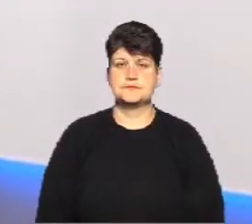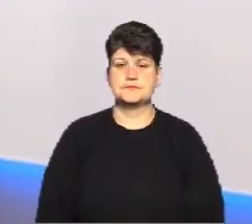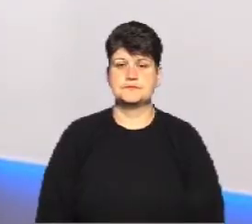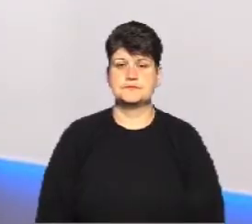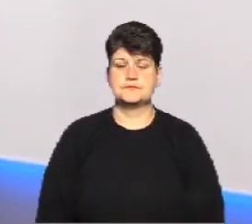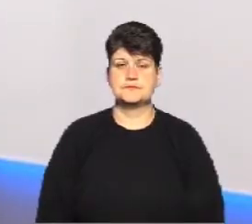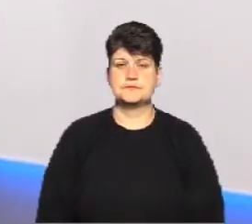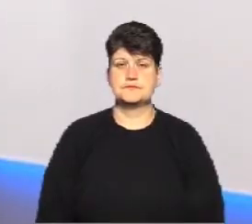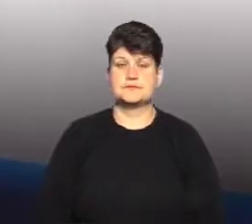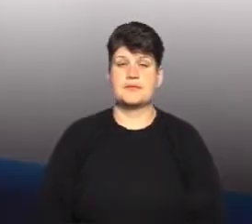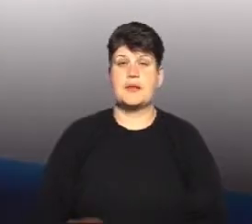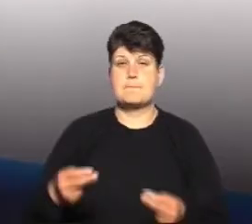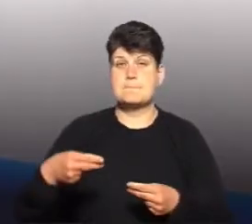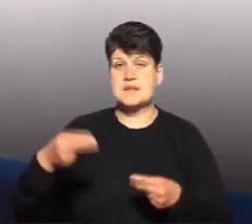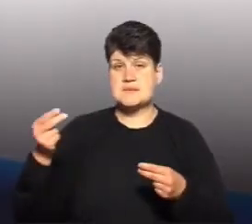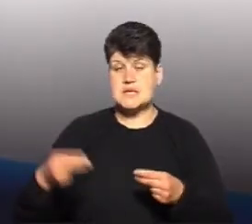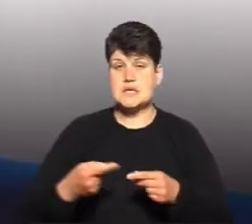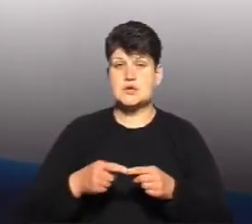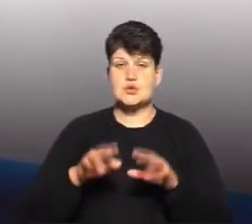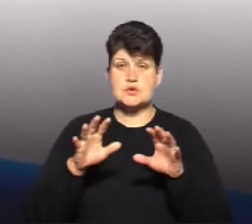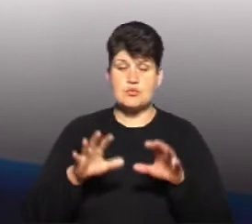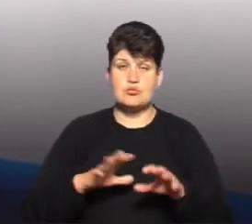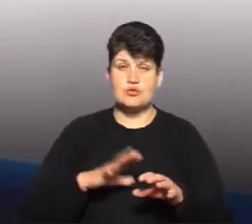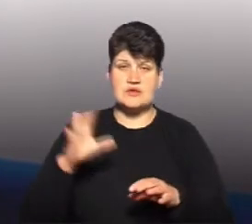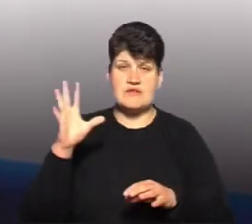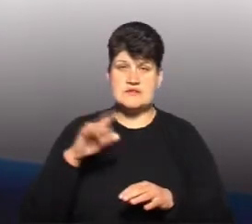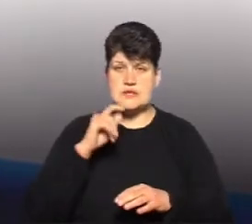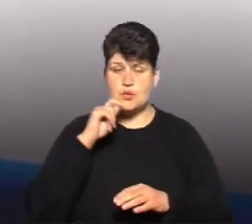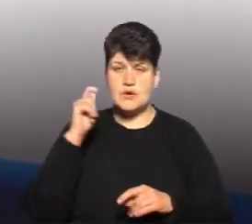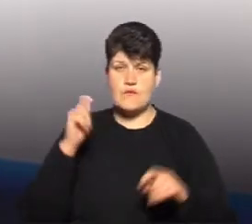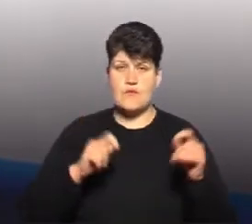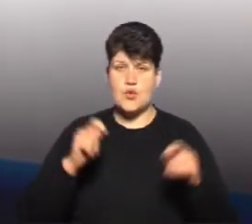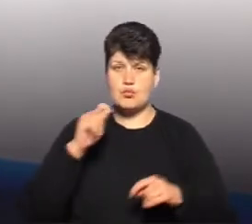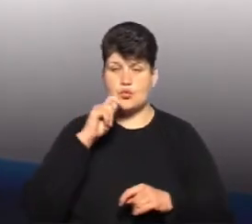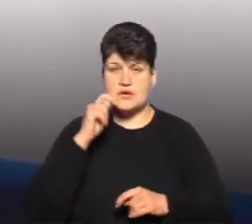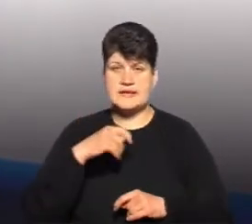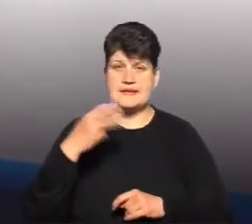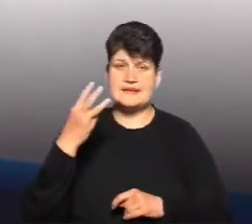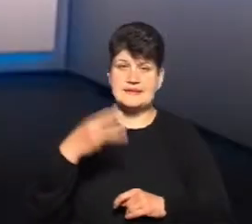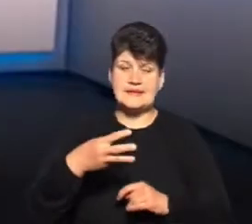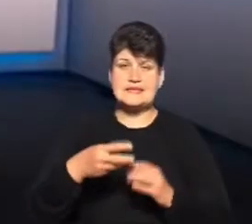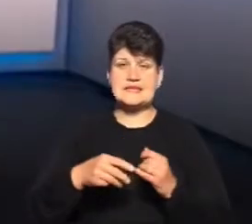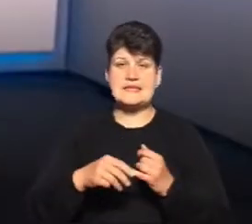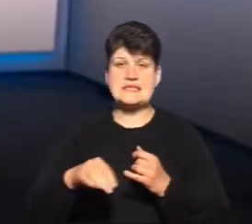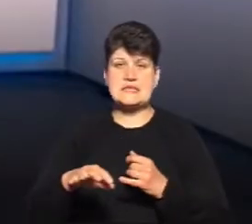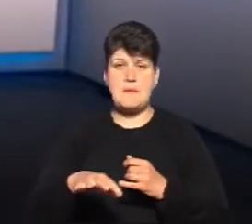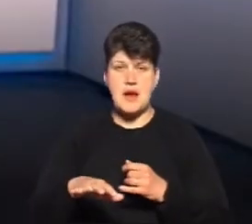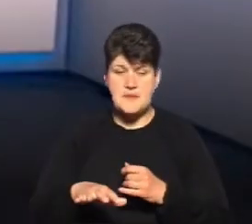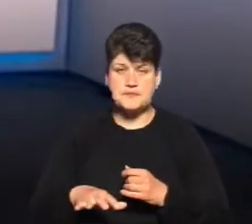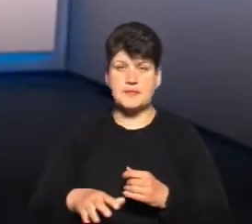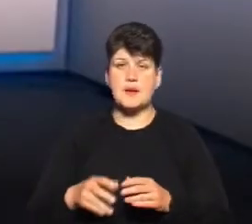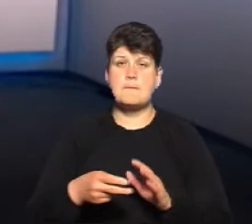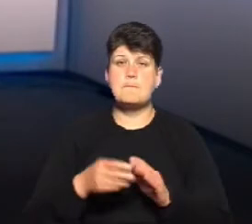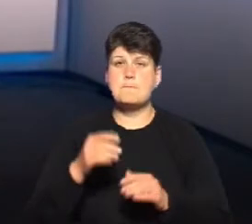Власне, підписання цього закону відбувалося на всеукраїнському форумі «Україна 30 земля». Пані Галино, якою є, от, на вашу